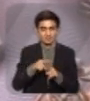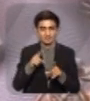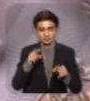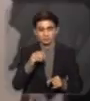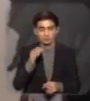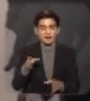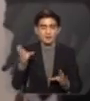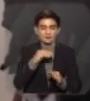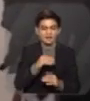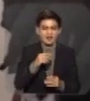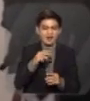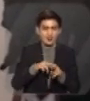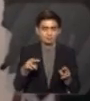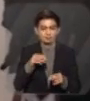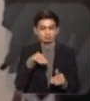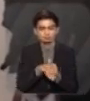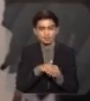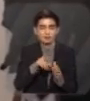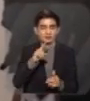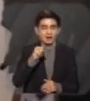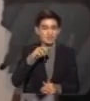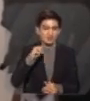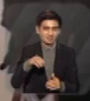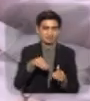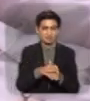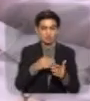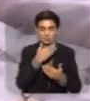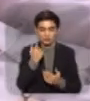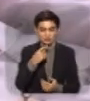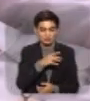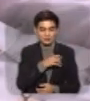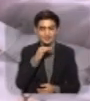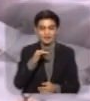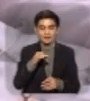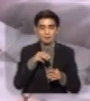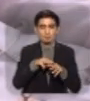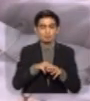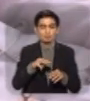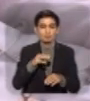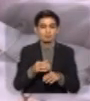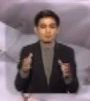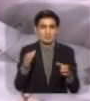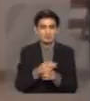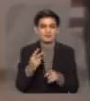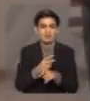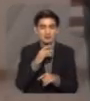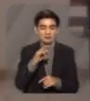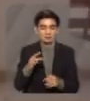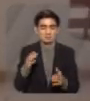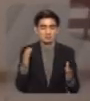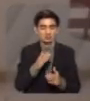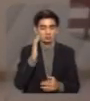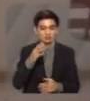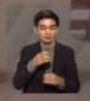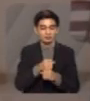ломбарды имеют такие финансовые запасы. Поэтому ожидается, что микрокредитных организаций в стране станет в два раза меньше.